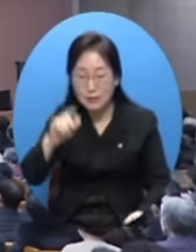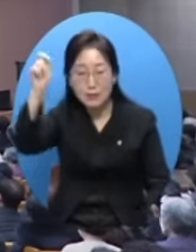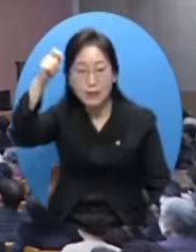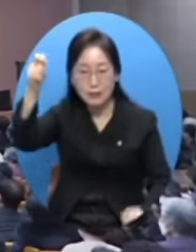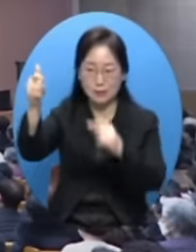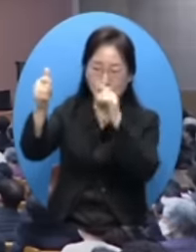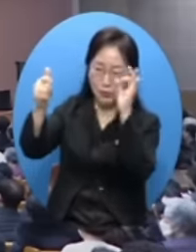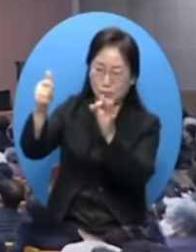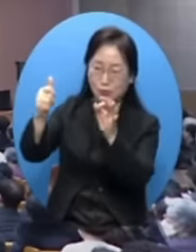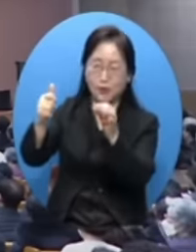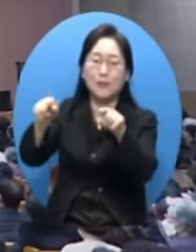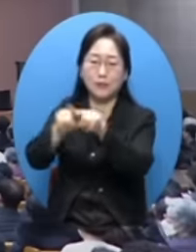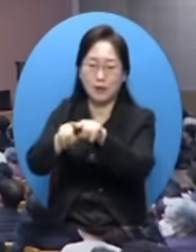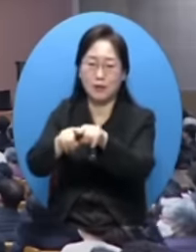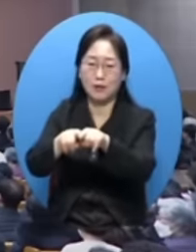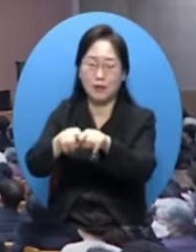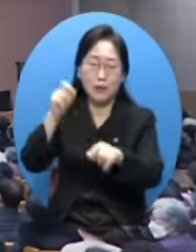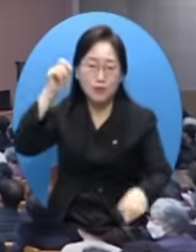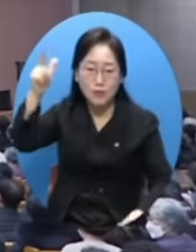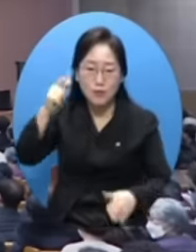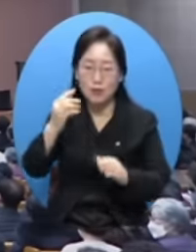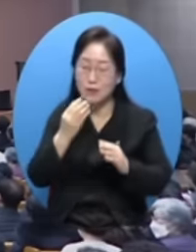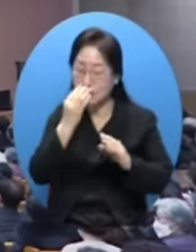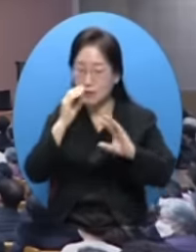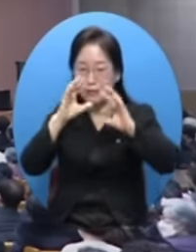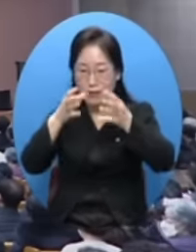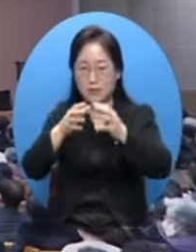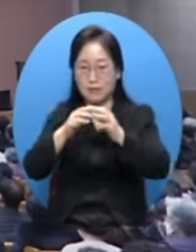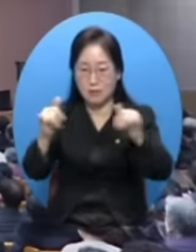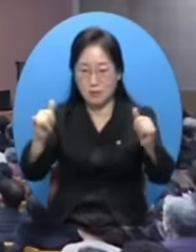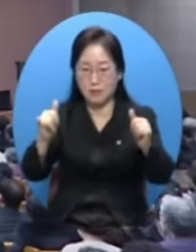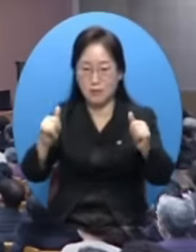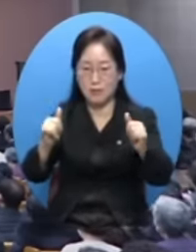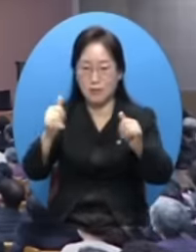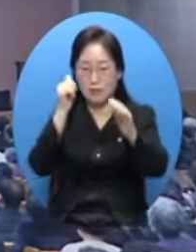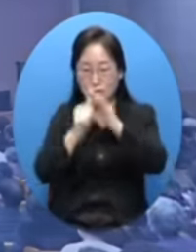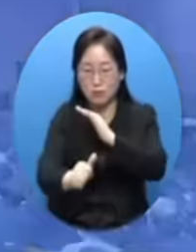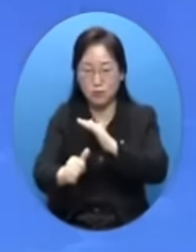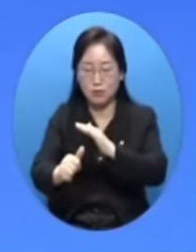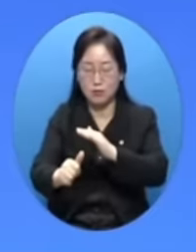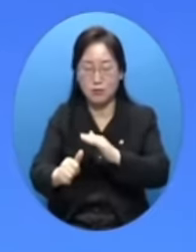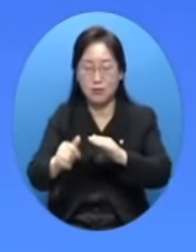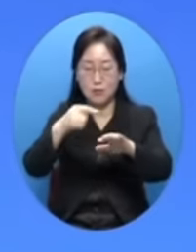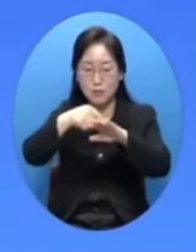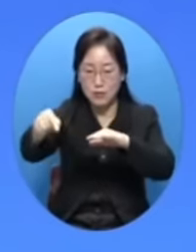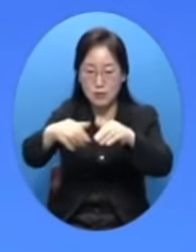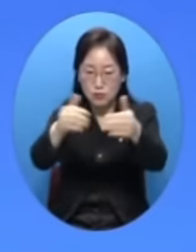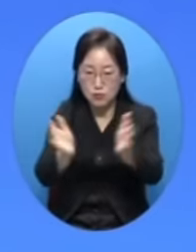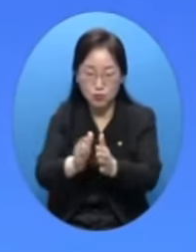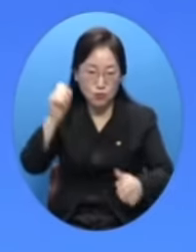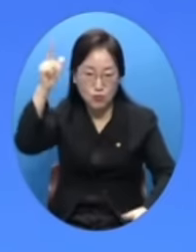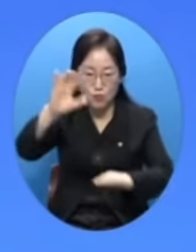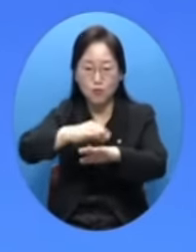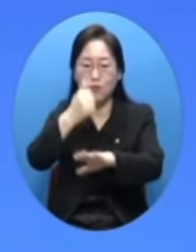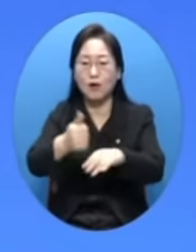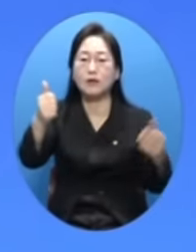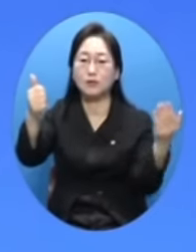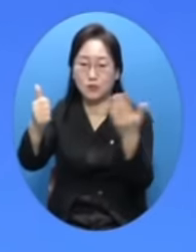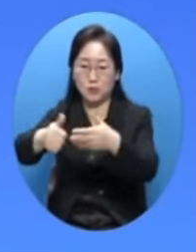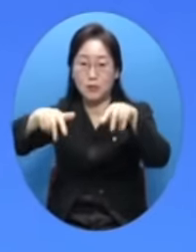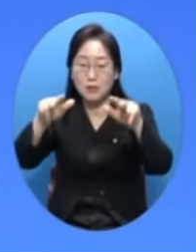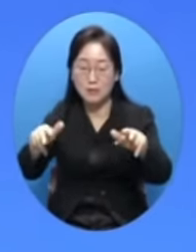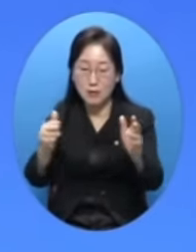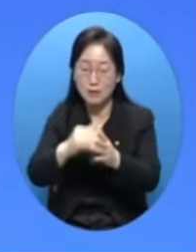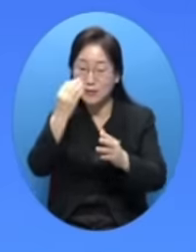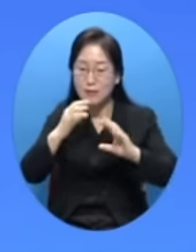하나님이 그를 위대한 이스라엘 민족의 주자로 민족의 영웅으로 왕으로 세우시고 오늘날까지 이스라엘